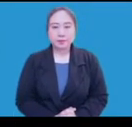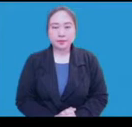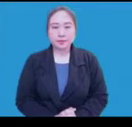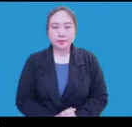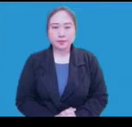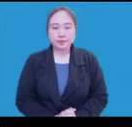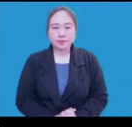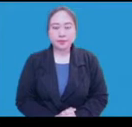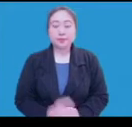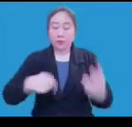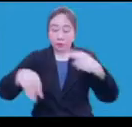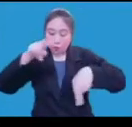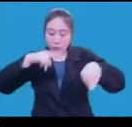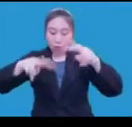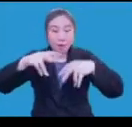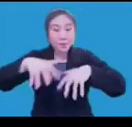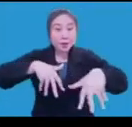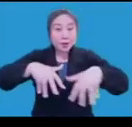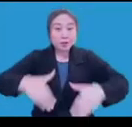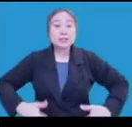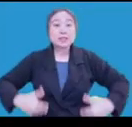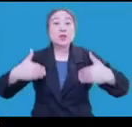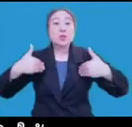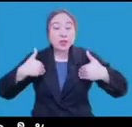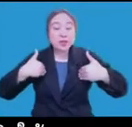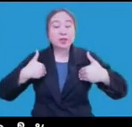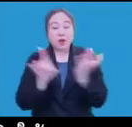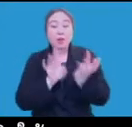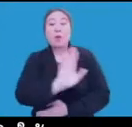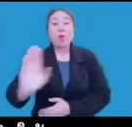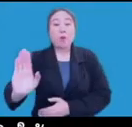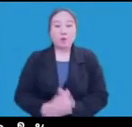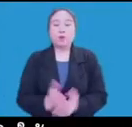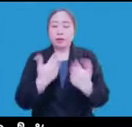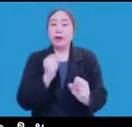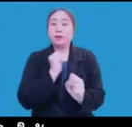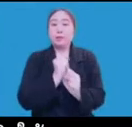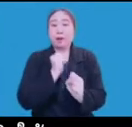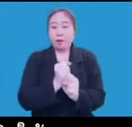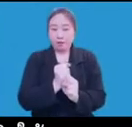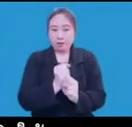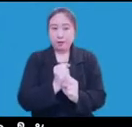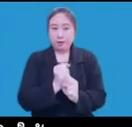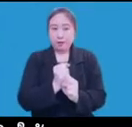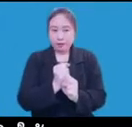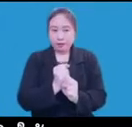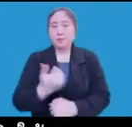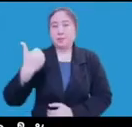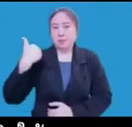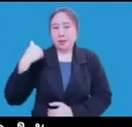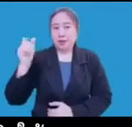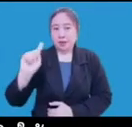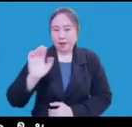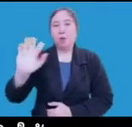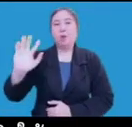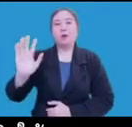ดูแลและพัฒนาคุณภาพชีวิตของประชาชนนะคะในส่วนของการดำเนินงานเนี่ยกรมได้มีการน้อมนำ